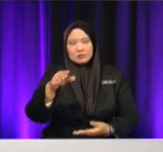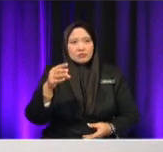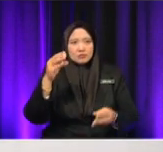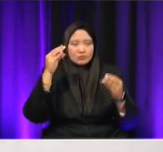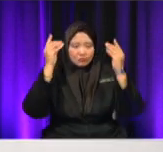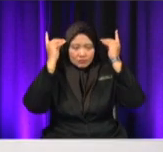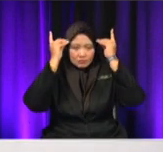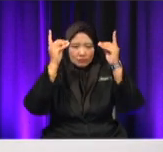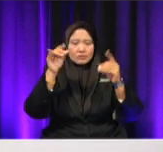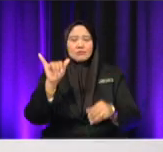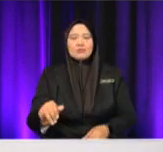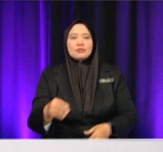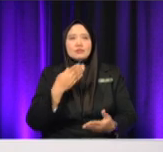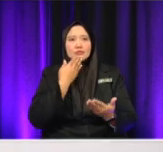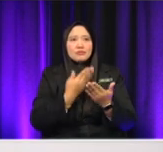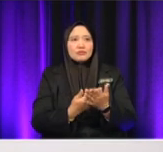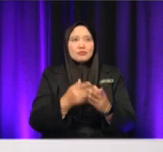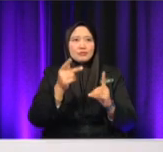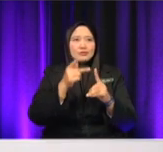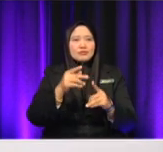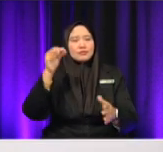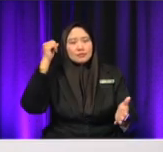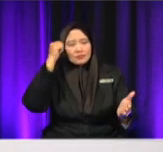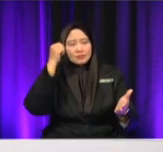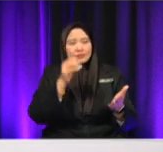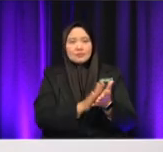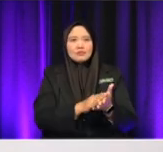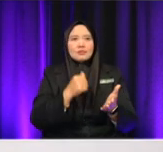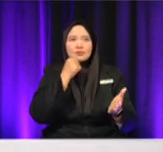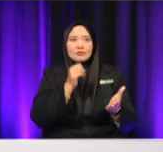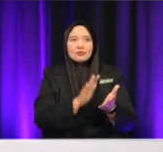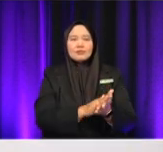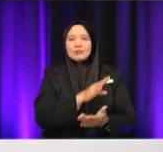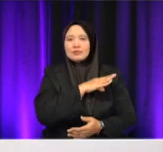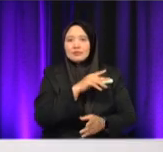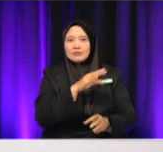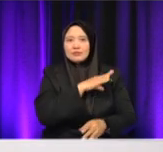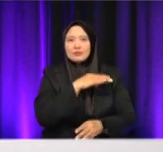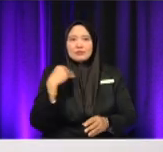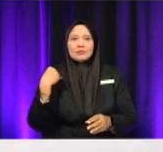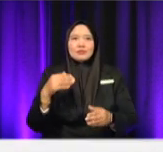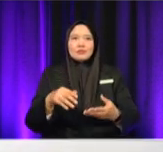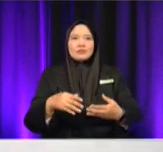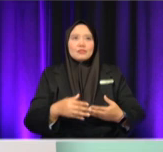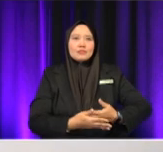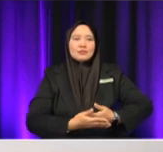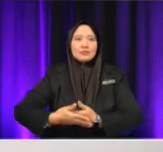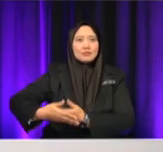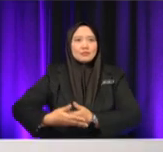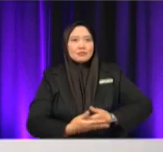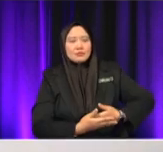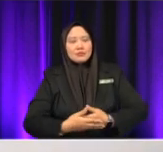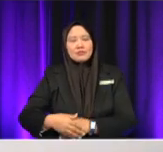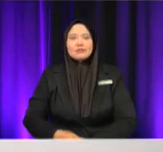memperhatikan perkara Islam seperti membaca doa dalam melakukan sejak mereka kesimpulannya keluarga